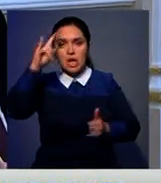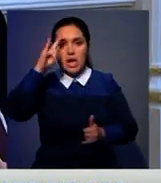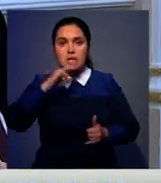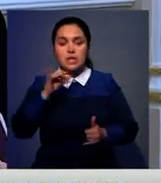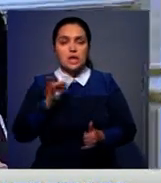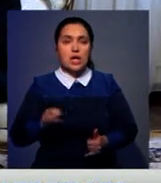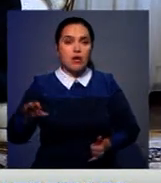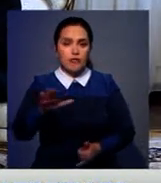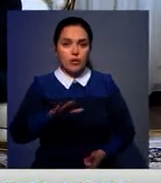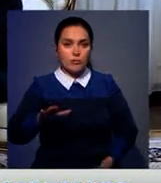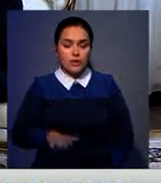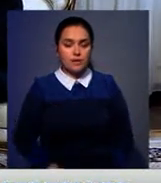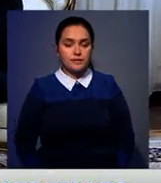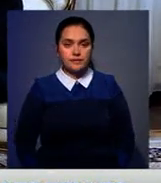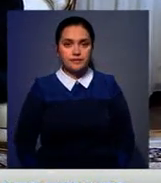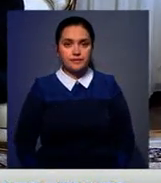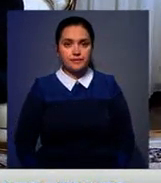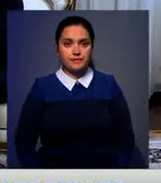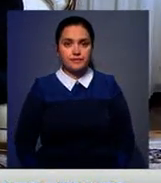и Евросоюзом.